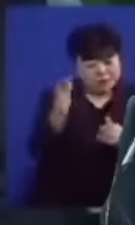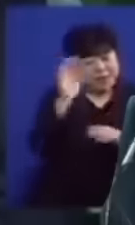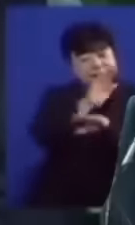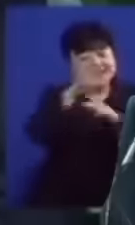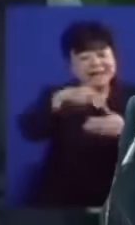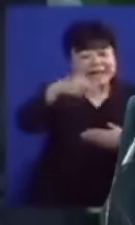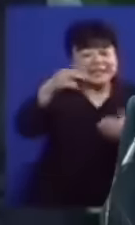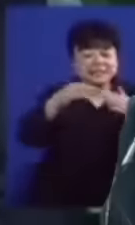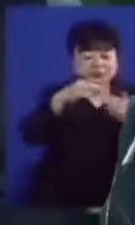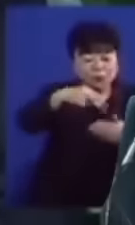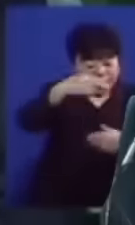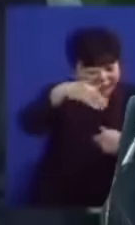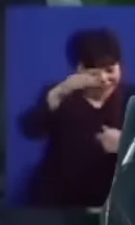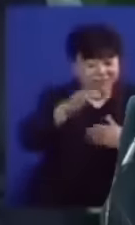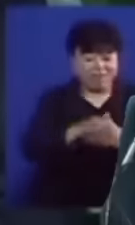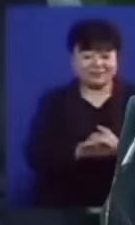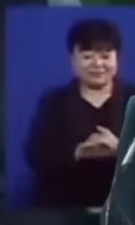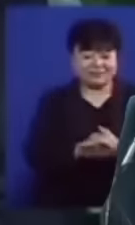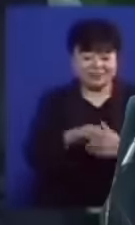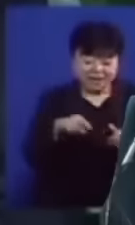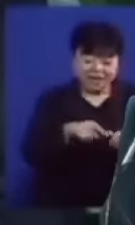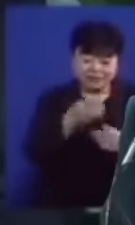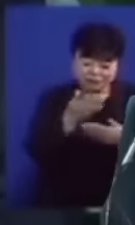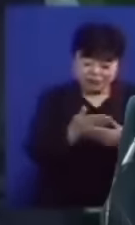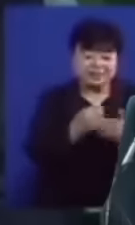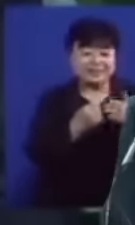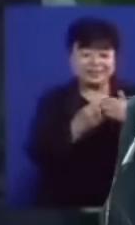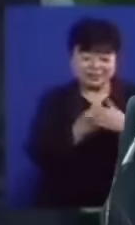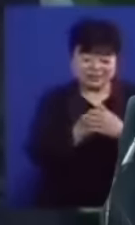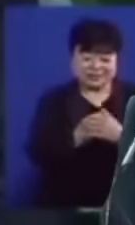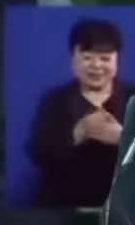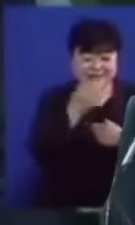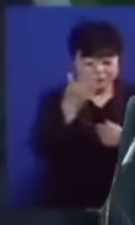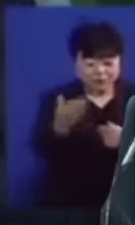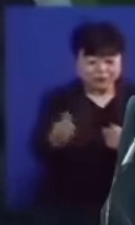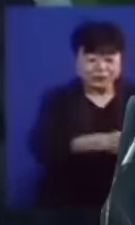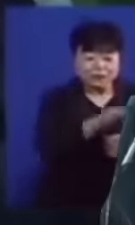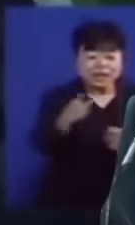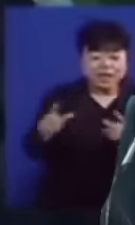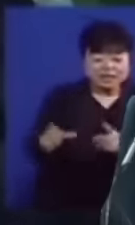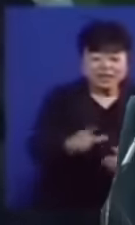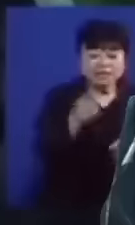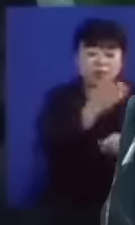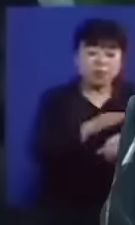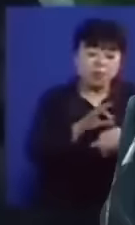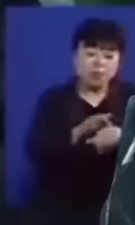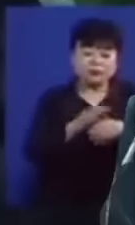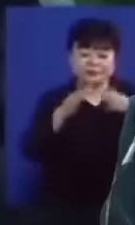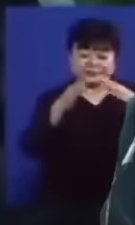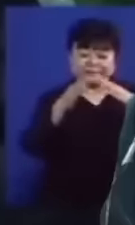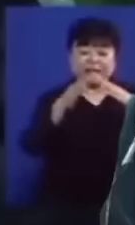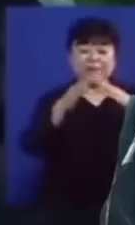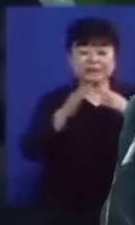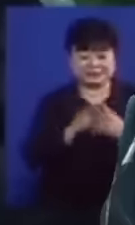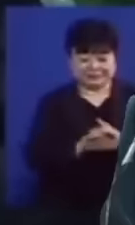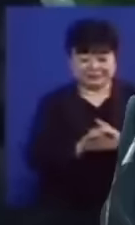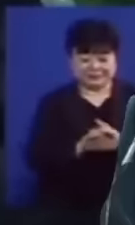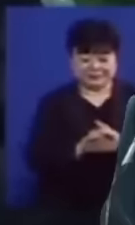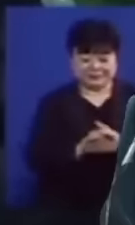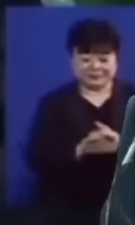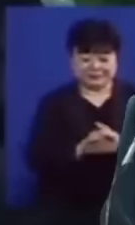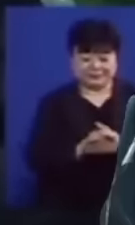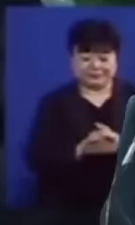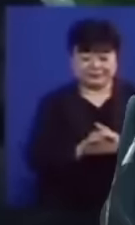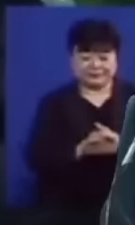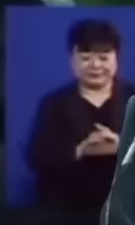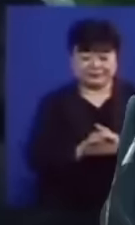하늘나라 집으로 간다는 것을 가르쳐 주시기 때문인 것입니다. 여러분, 우리가 사는 육신은 장막집입니다. 장막집이라는 것은